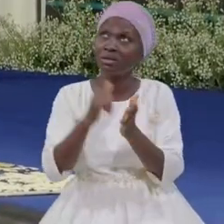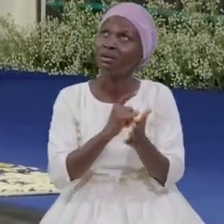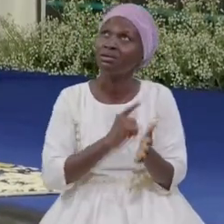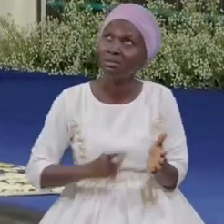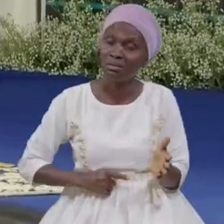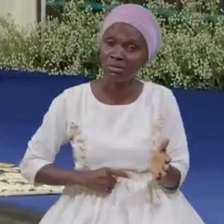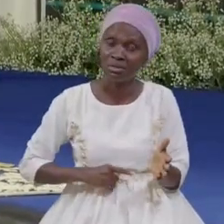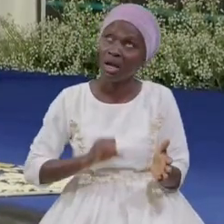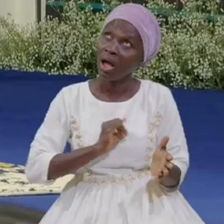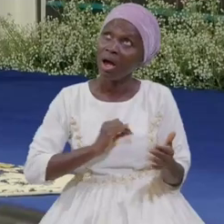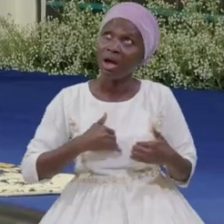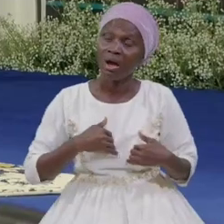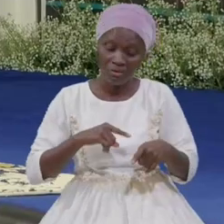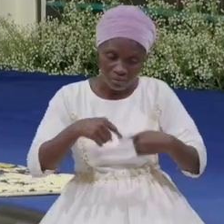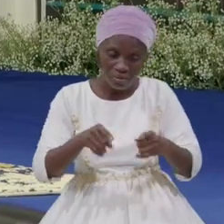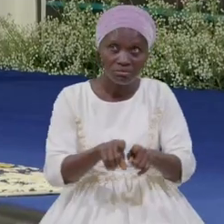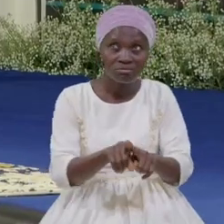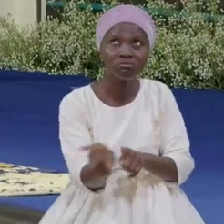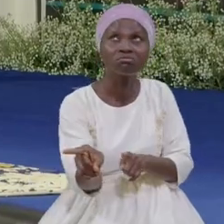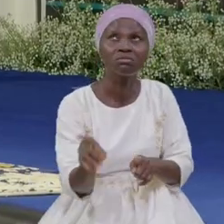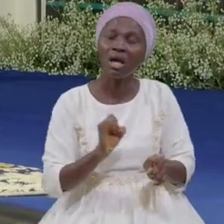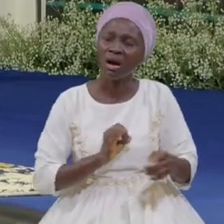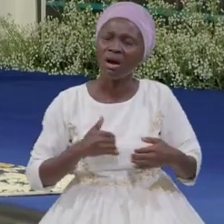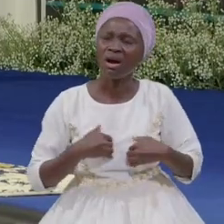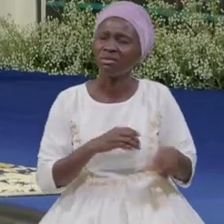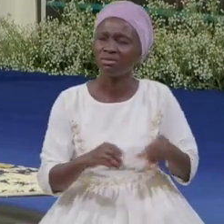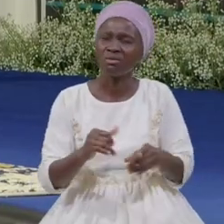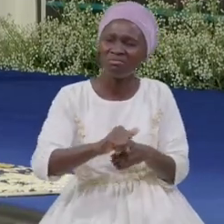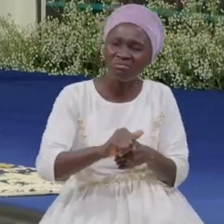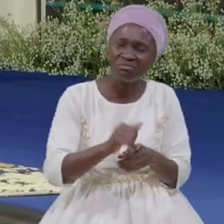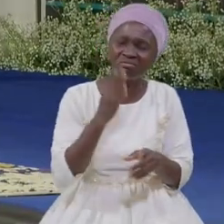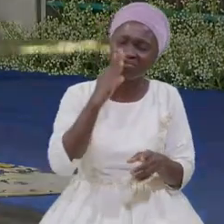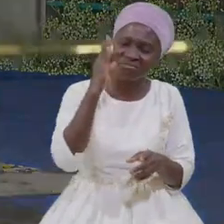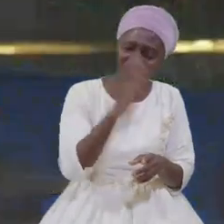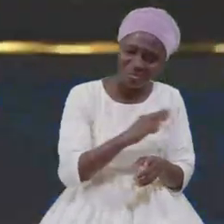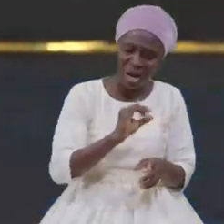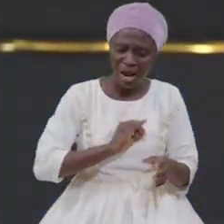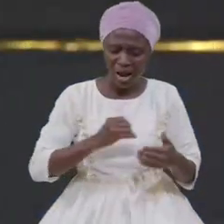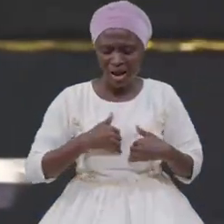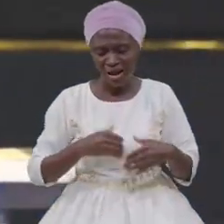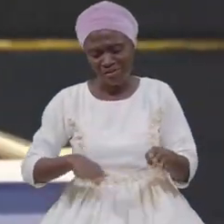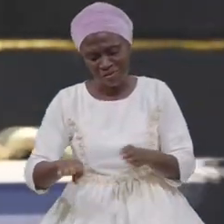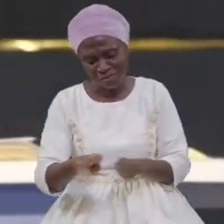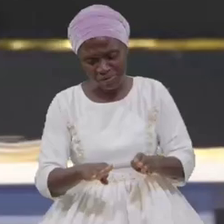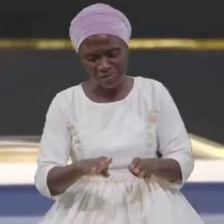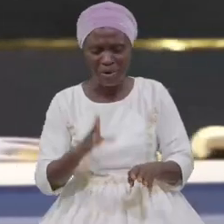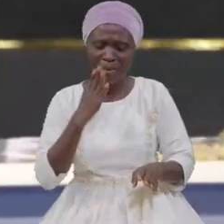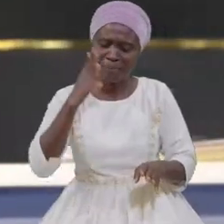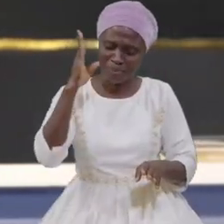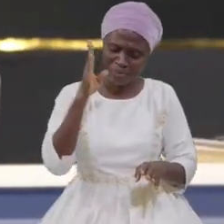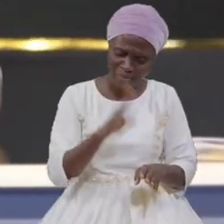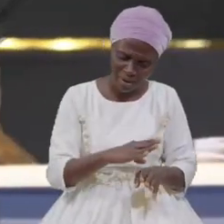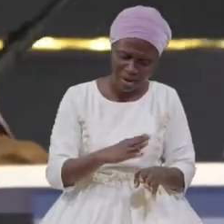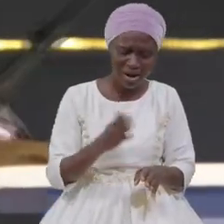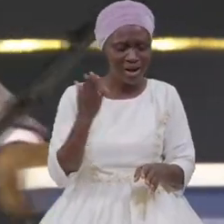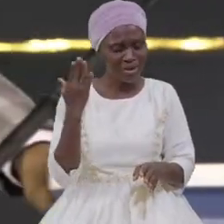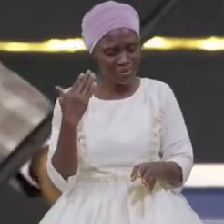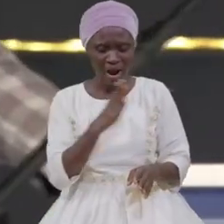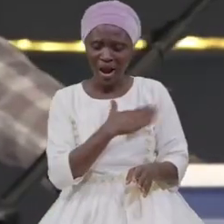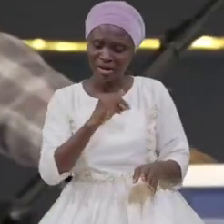je me suis égaré. J'ai fait ce qui est mauvais. J'ai agi et j'ai fait ce qui est